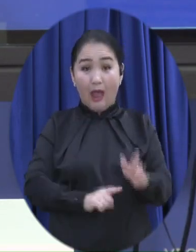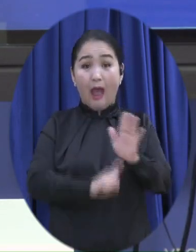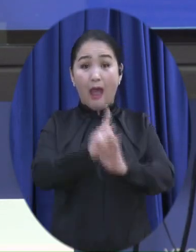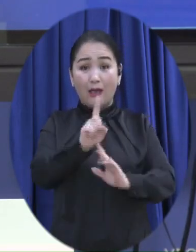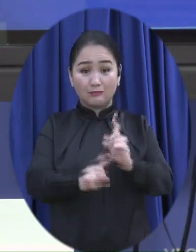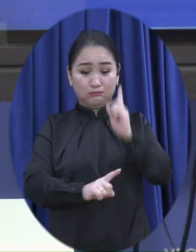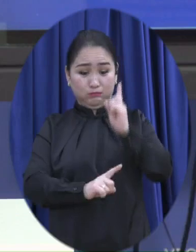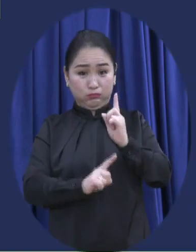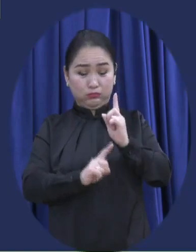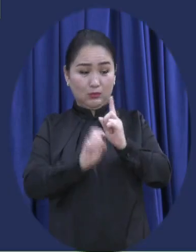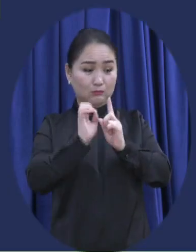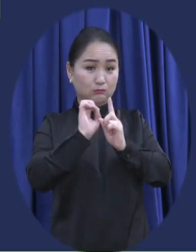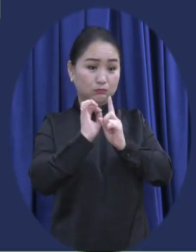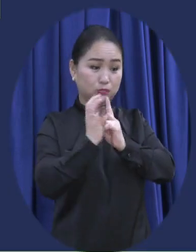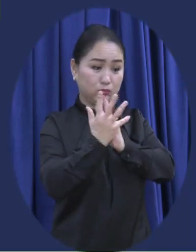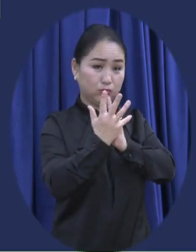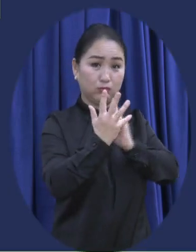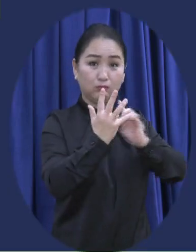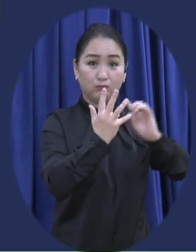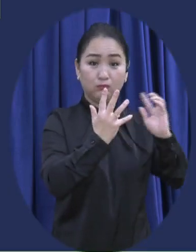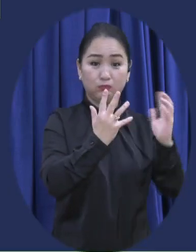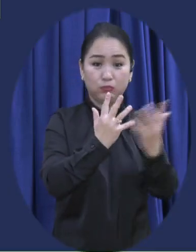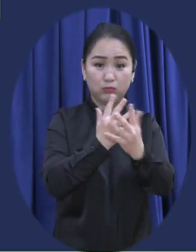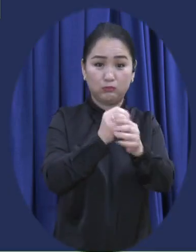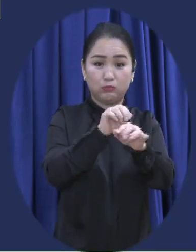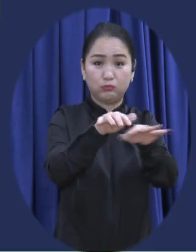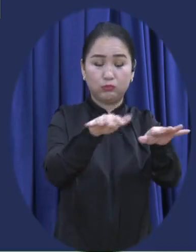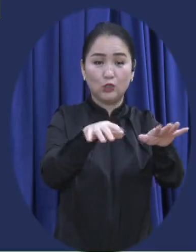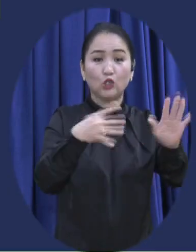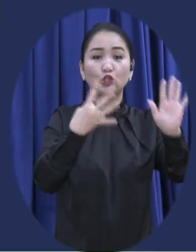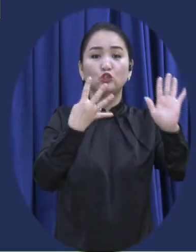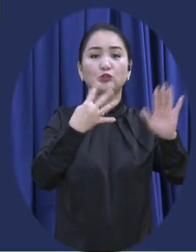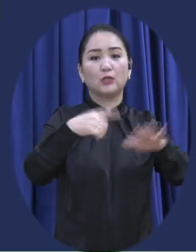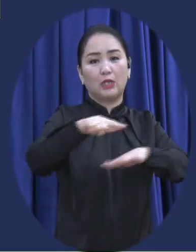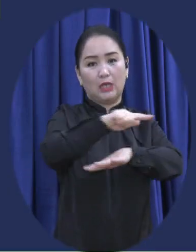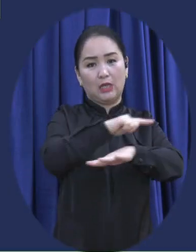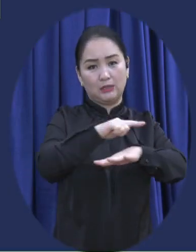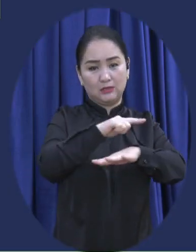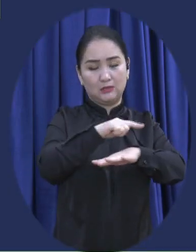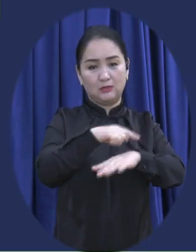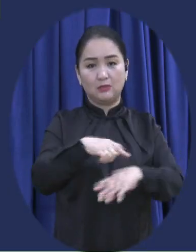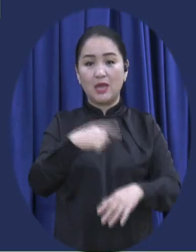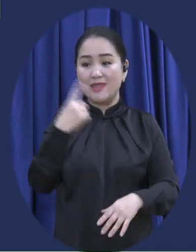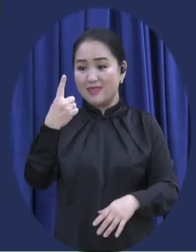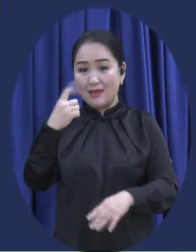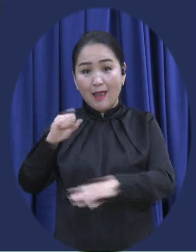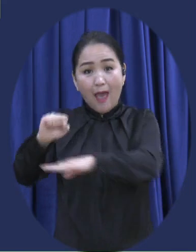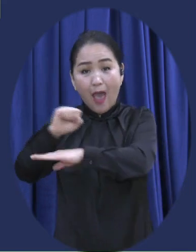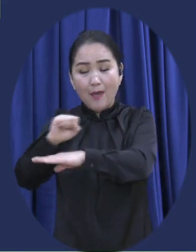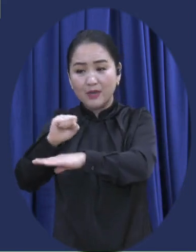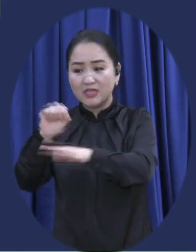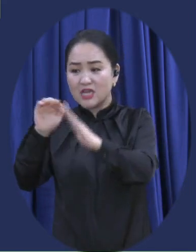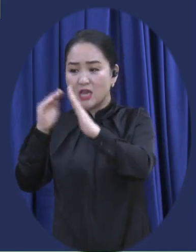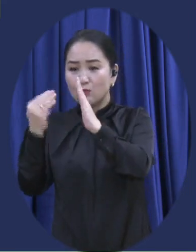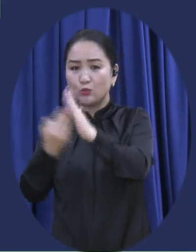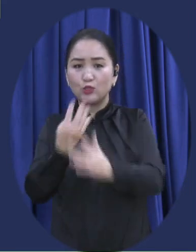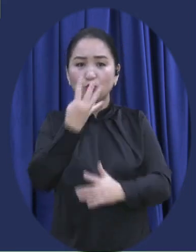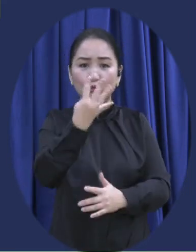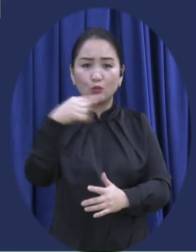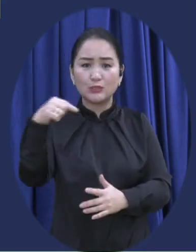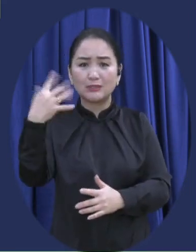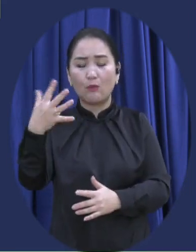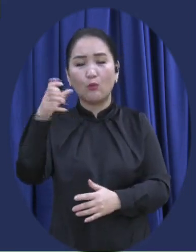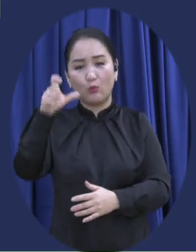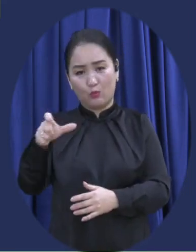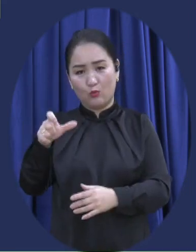тохиолдол түүнээс үргэлжилсэн 9 байршилд гэдэг юм тийм ээ. Тэгээд нэг айл гэр бүлийн одоо хүмүүс 4 5 хүн зэрэг өвдөж байна.